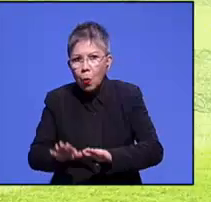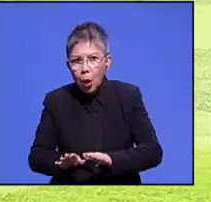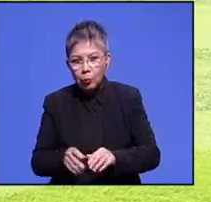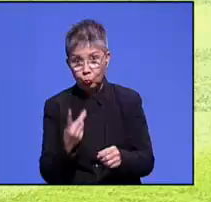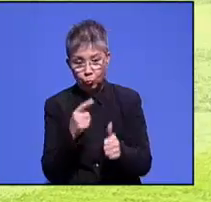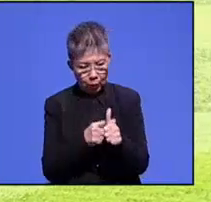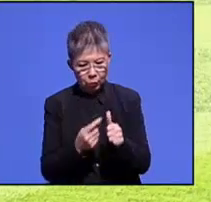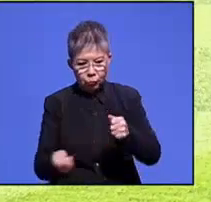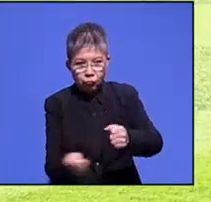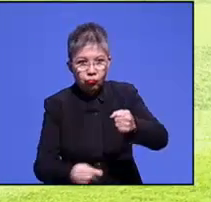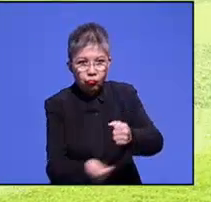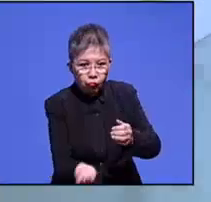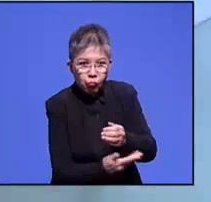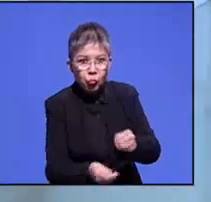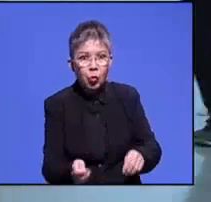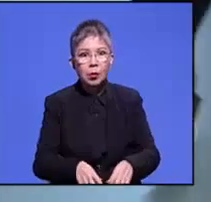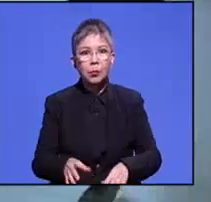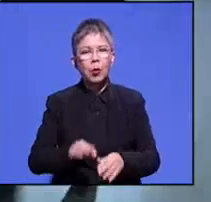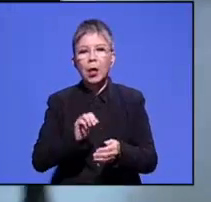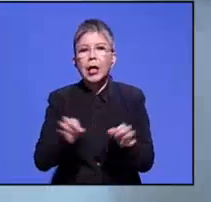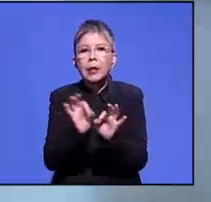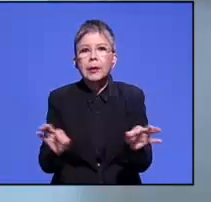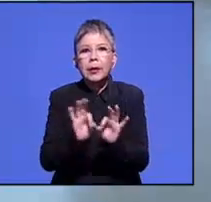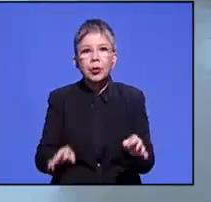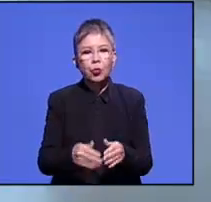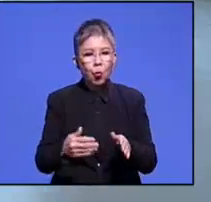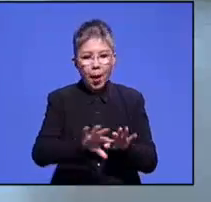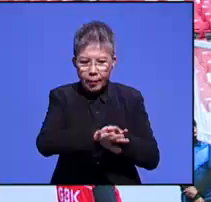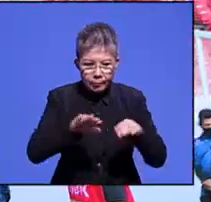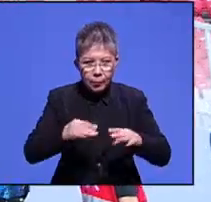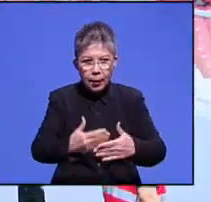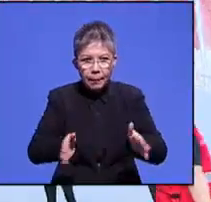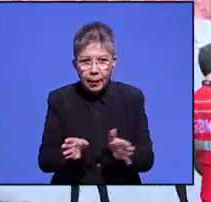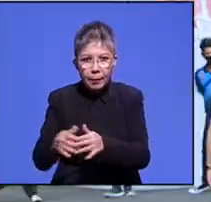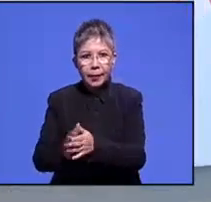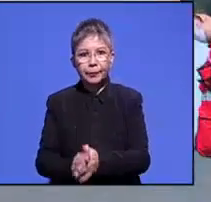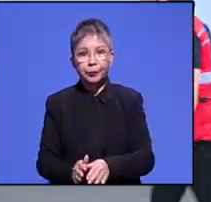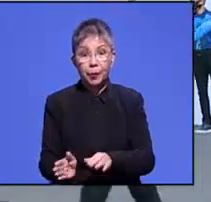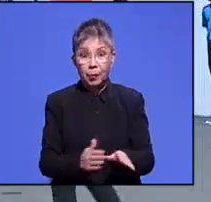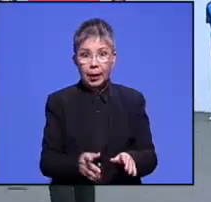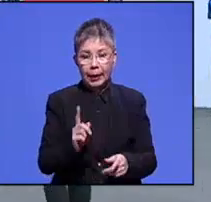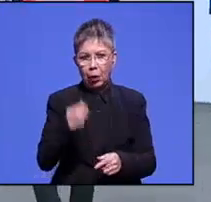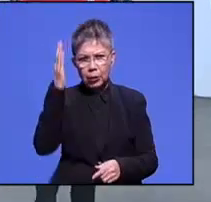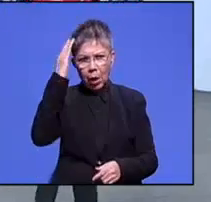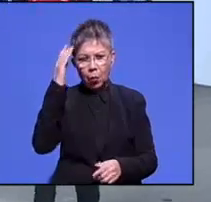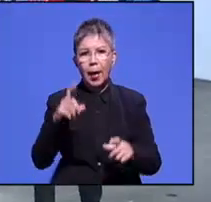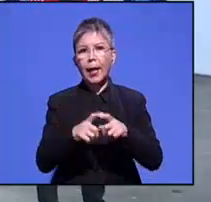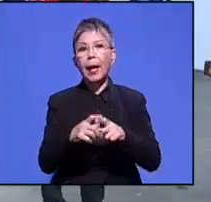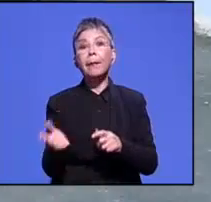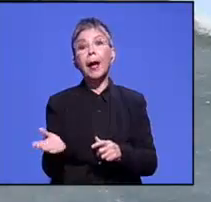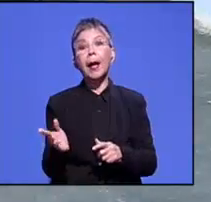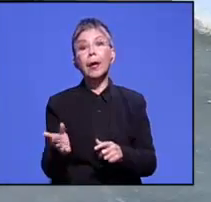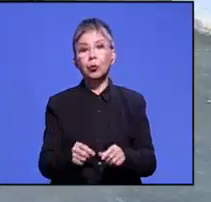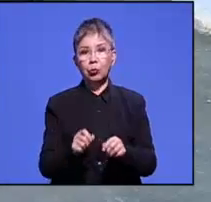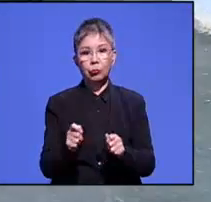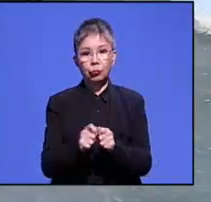dari memotong rumput hingga menjaga kebersihan semua sudutnya sebelum memulai tugas kita harus kenal dulu nih alat apa saja yang akan kita